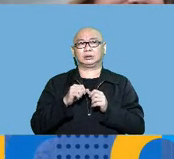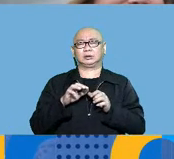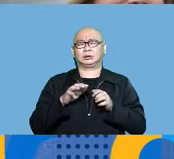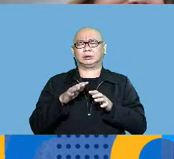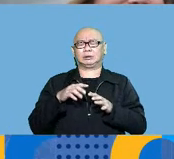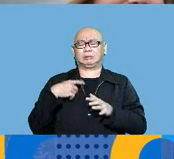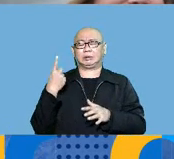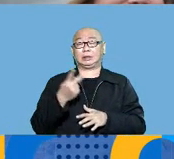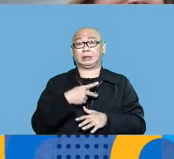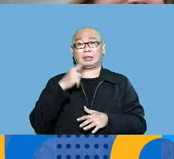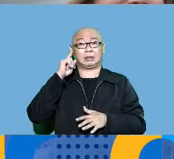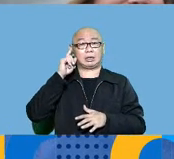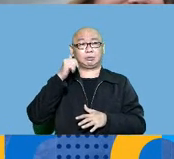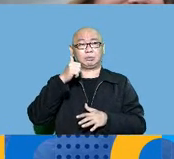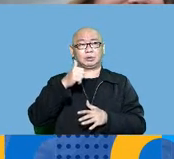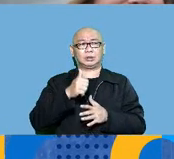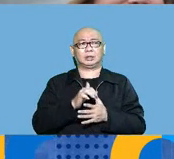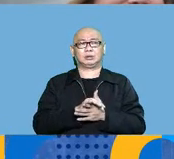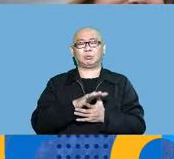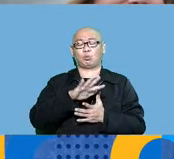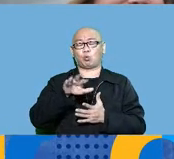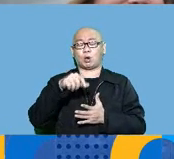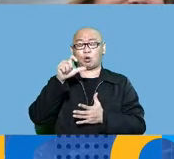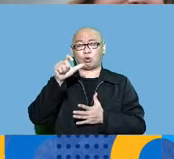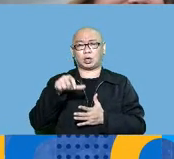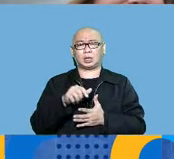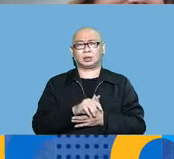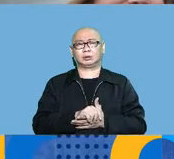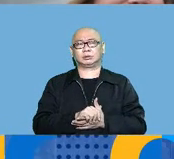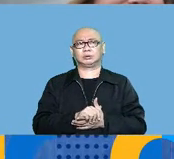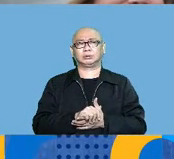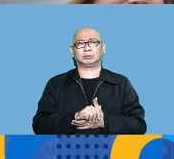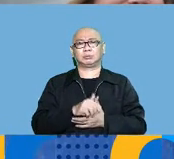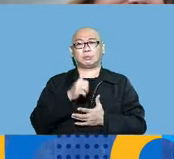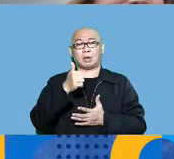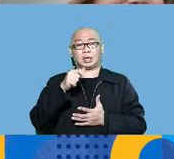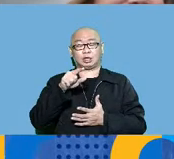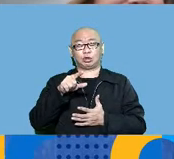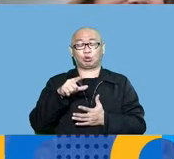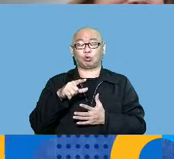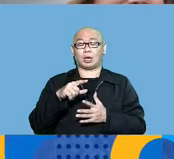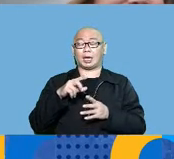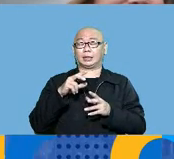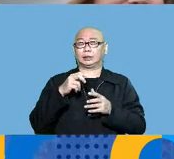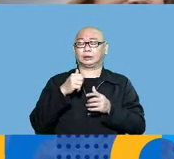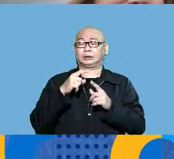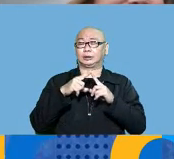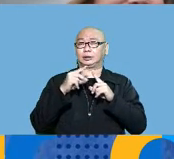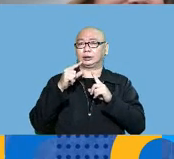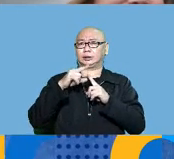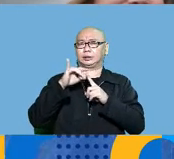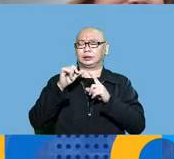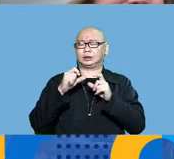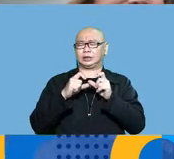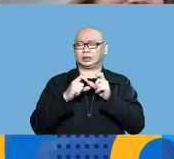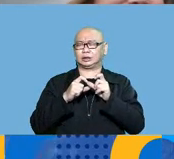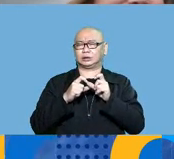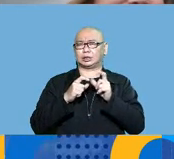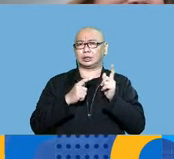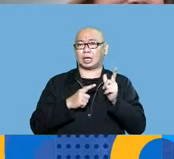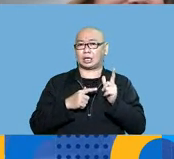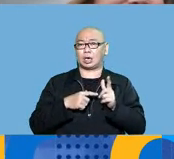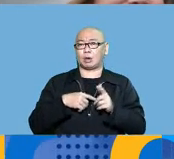dengar dan dapat terjadi pada semua orang, baik itu artis, tentara, polisi, semua